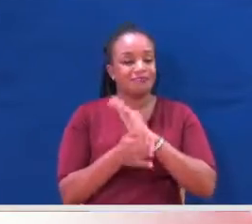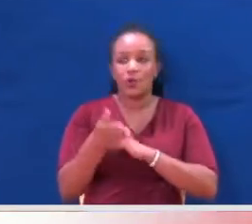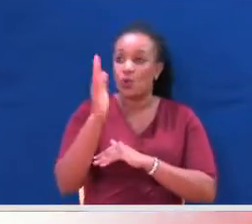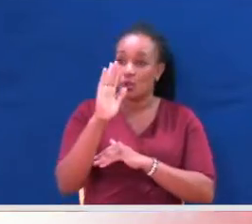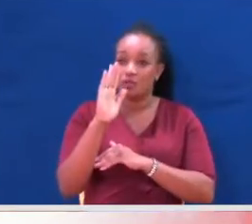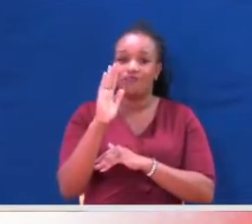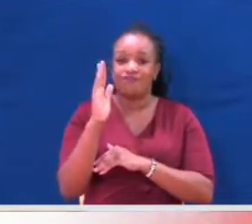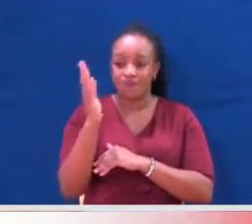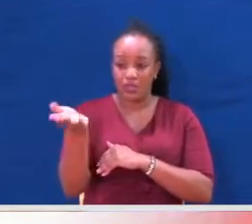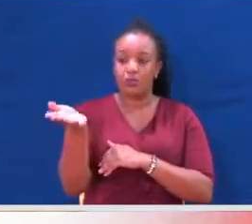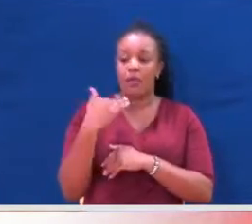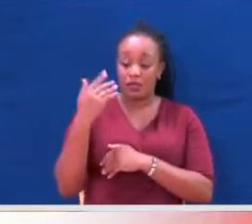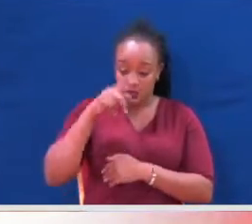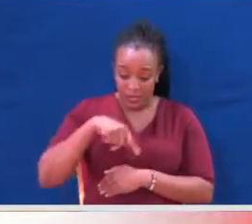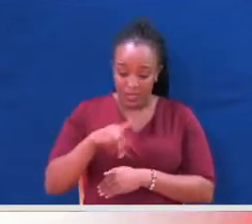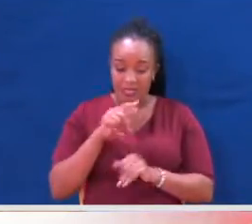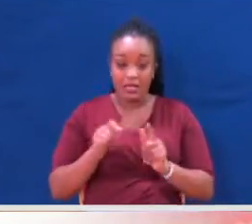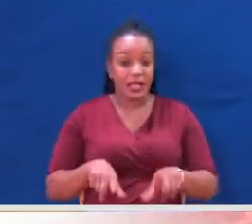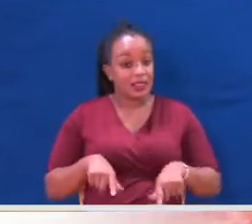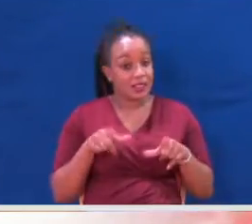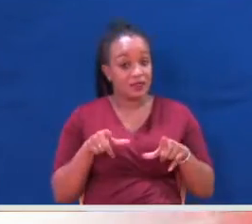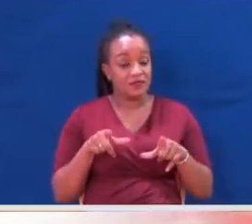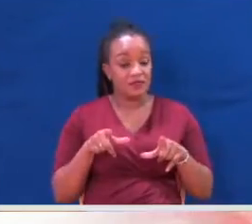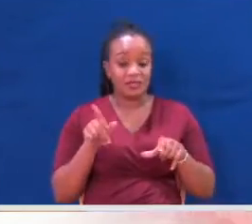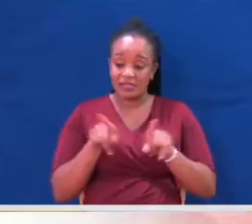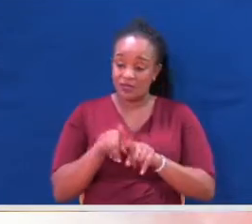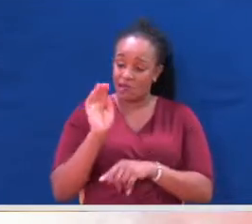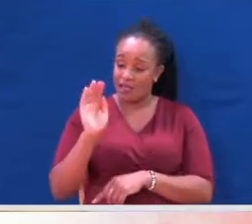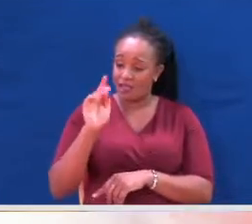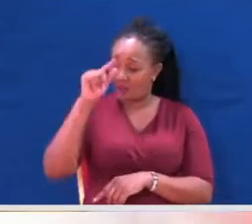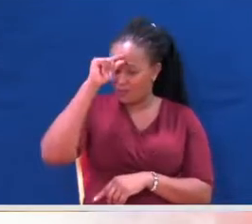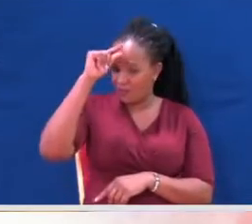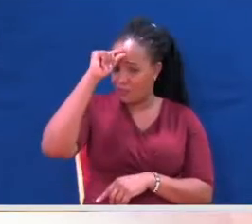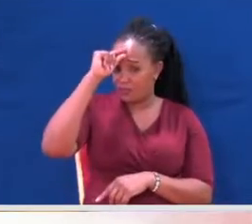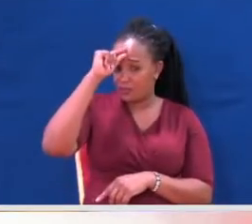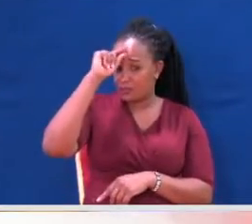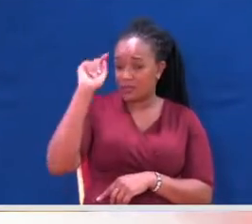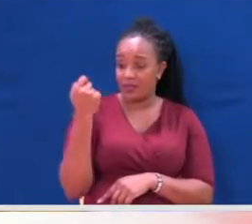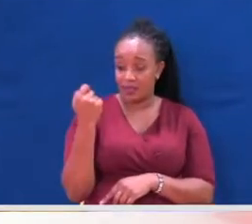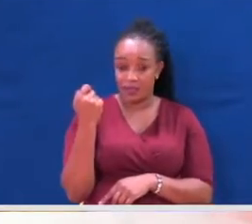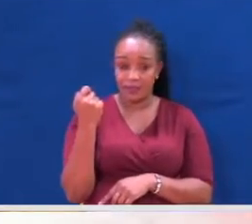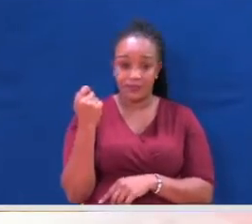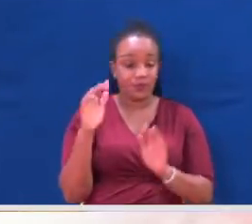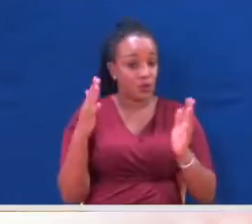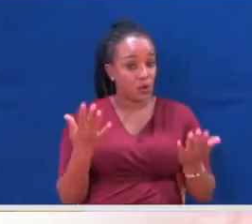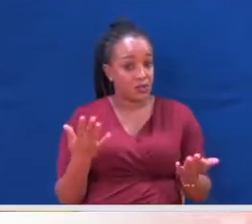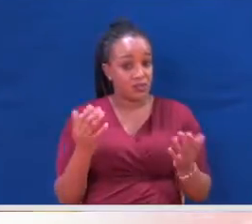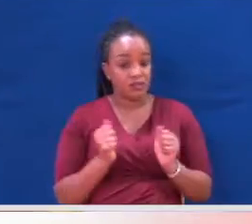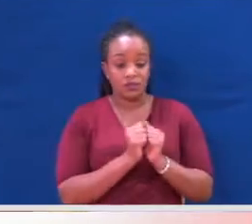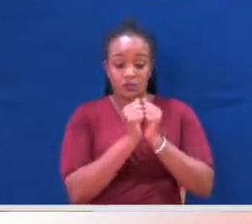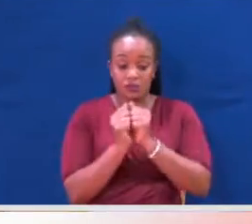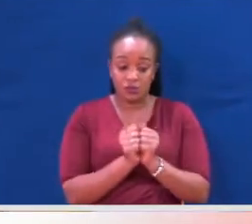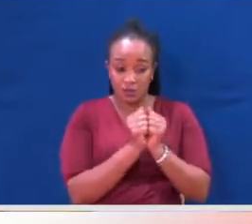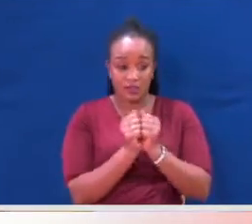karibuni itakuwa vizuri. Na tena tunaomba serikali ya Kenya pamoja na